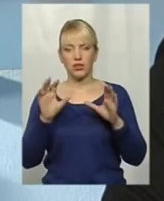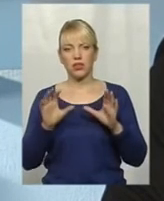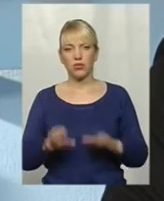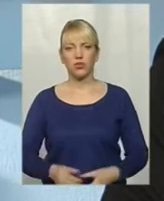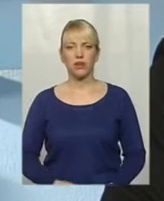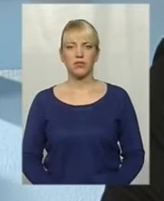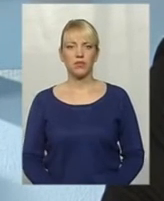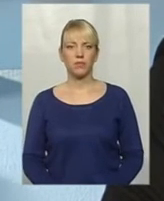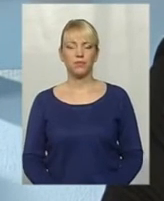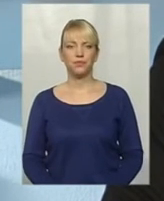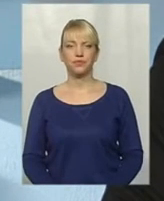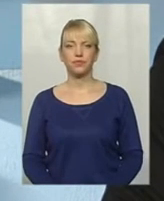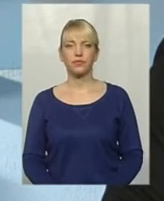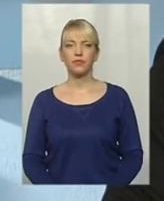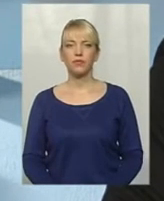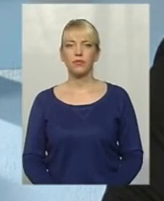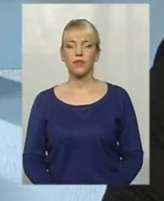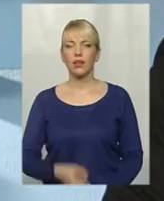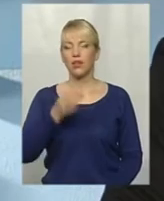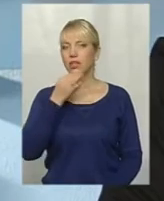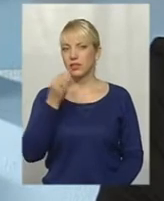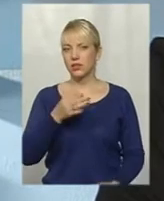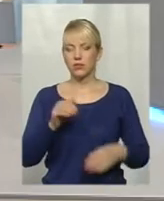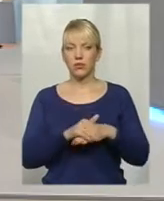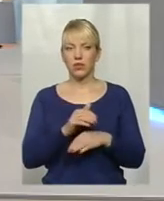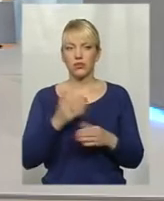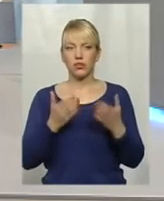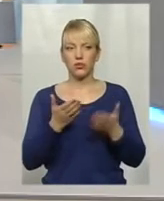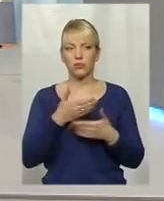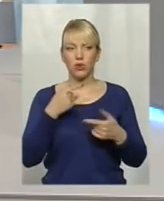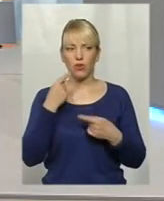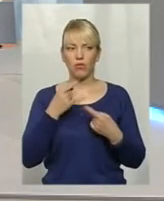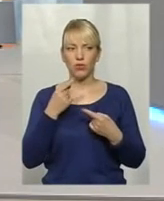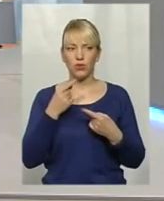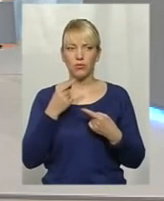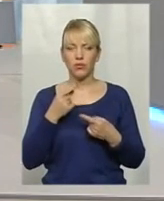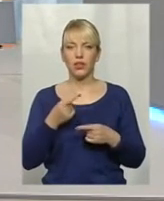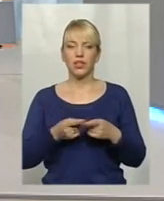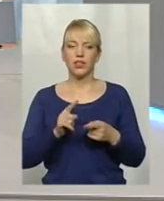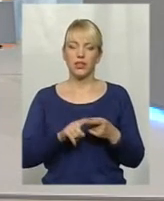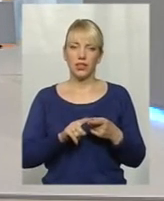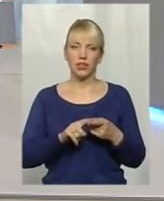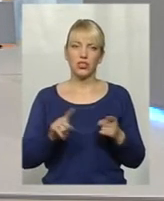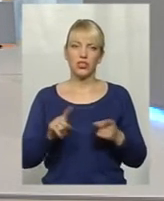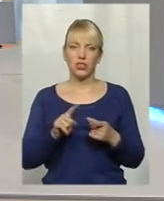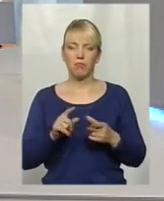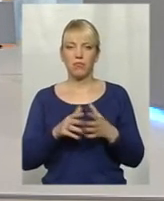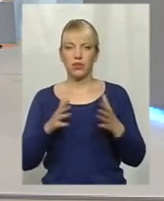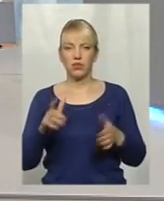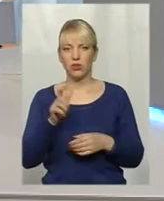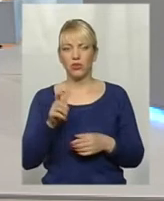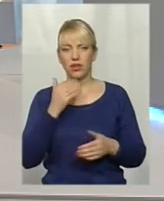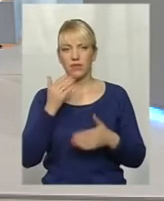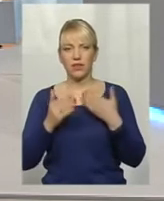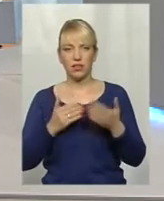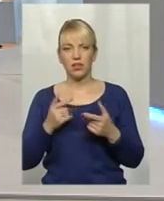законодавством. Скажіть, будь ласка, якщо ми говоримо про те, чи більше людей звертаються,